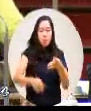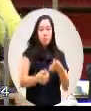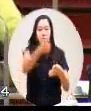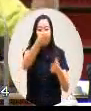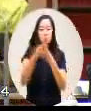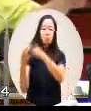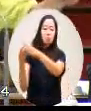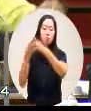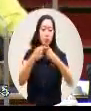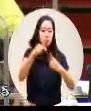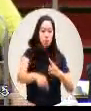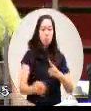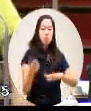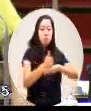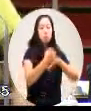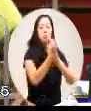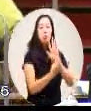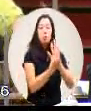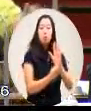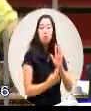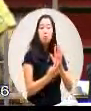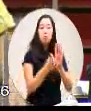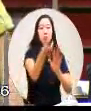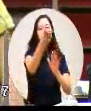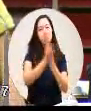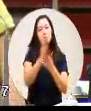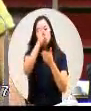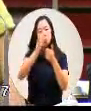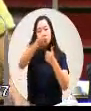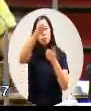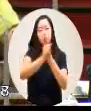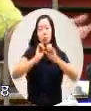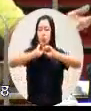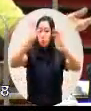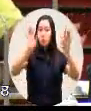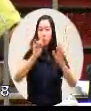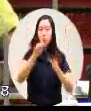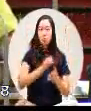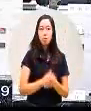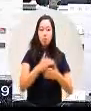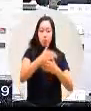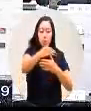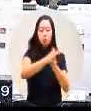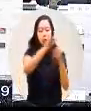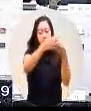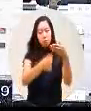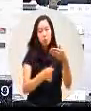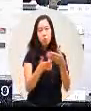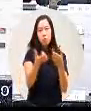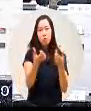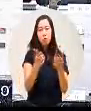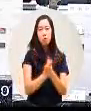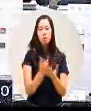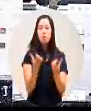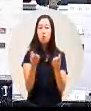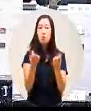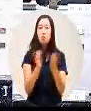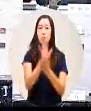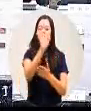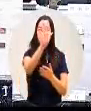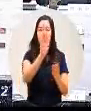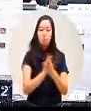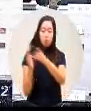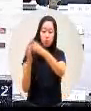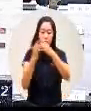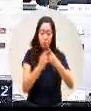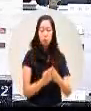会说明的，已经头头你宣布了嘛？ 啊，这个陈志宏，上次工会理事长， 我们叫工会这个嘛是有来议会说